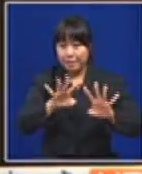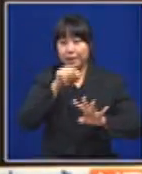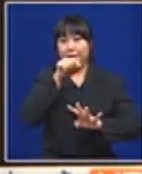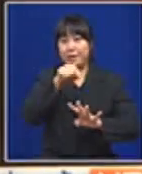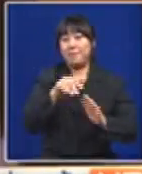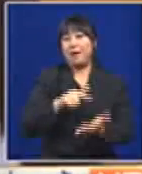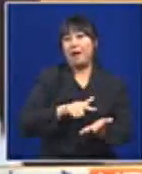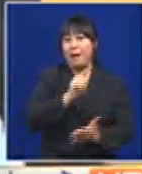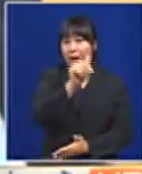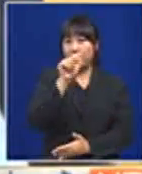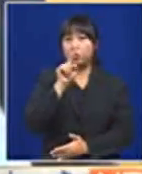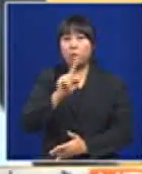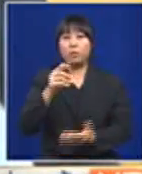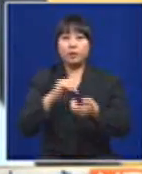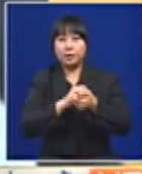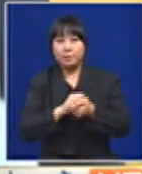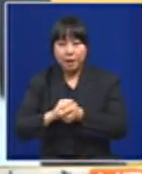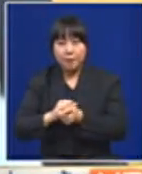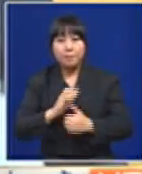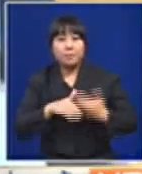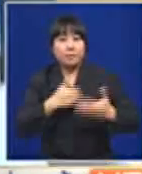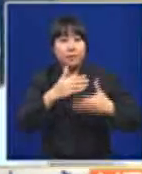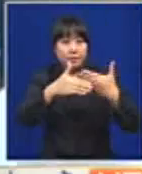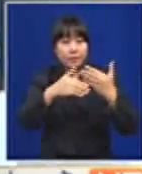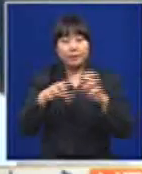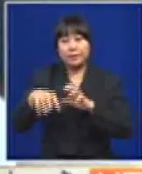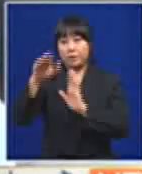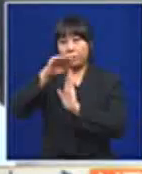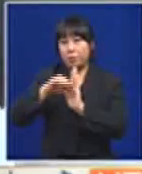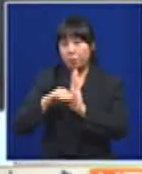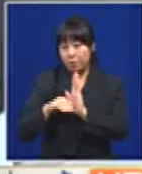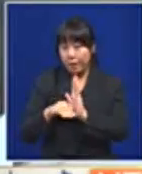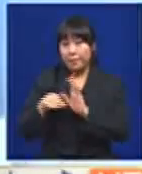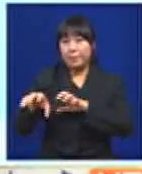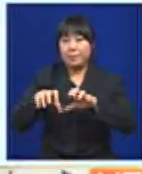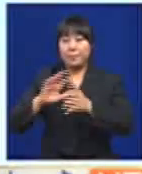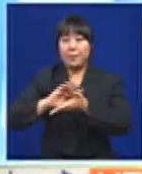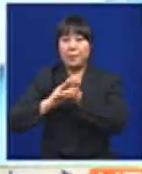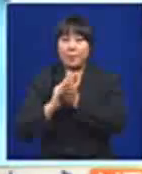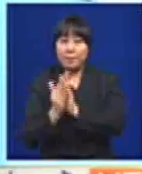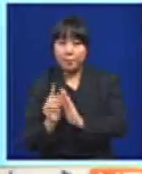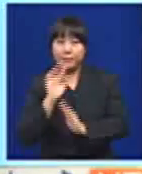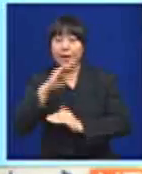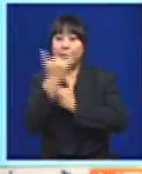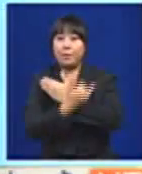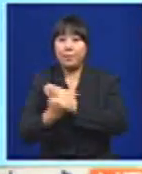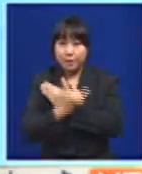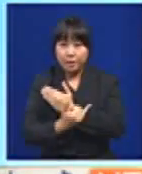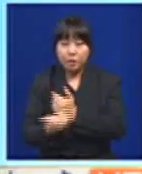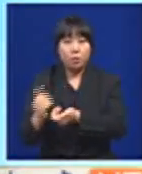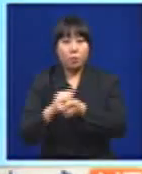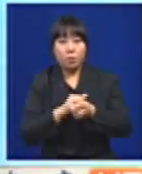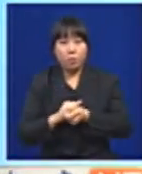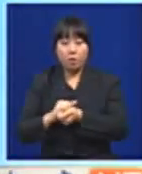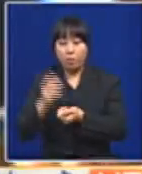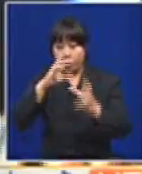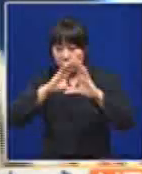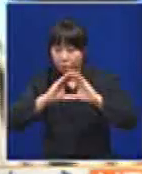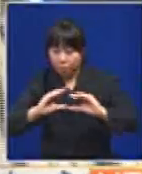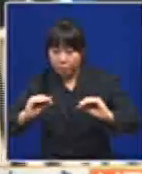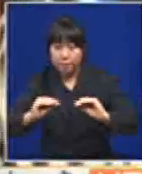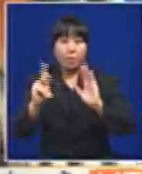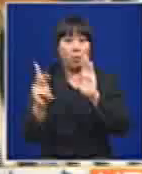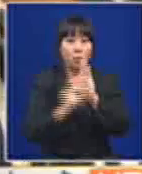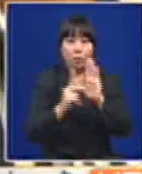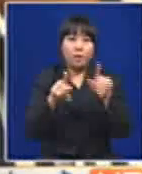ของสันติภาพความเจริญรุ่งเรืองจึงจัดนโยบายปรับสมดุลด้านการต่างประเทศเพื่อร่วมมือกันรักษาความสงบเรียบร้อยภายใต้กฎก